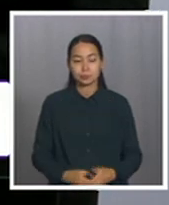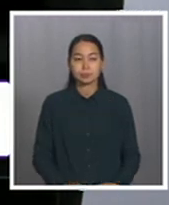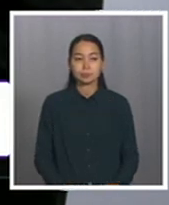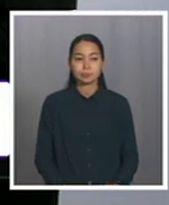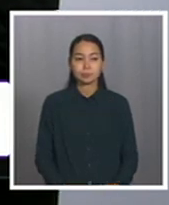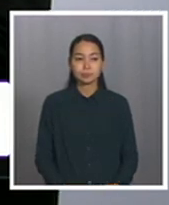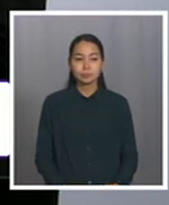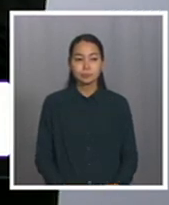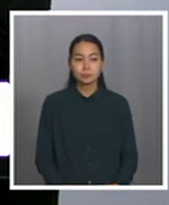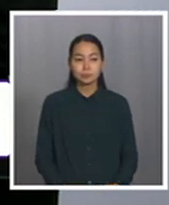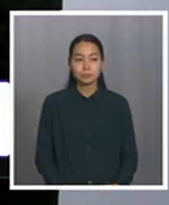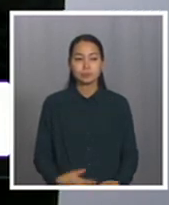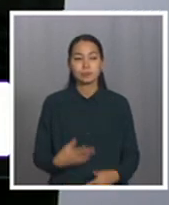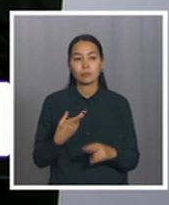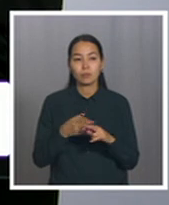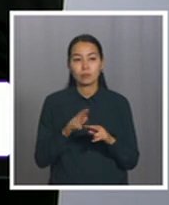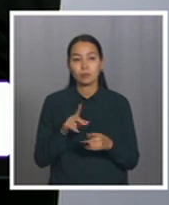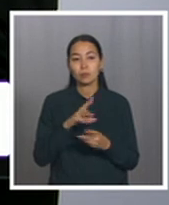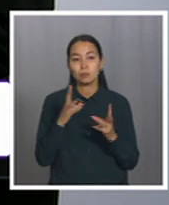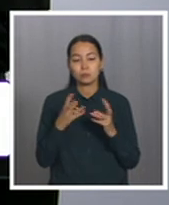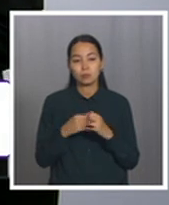Сонымен осы формуланы біз